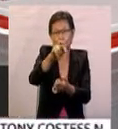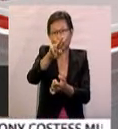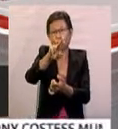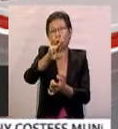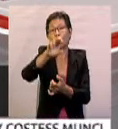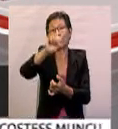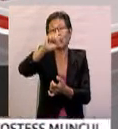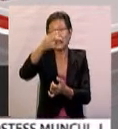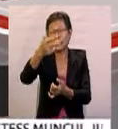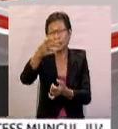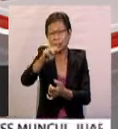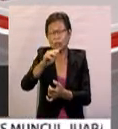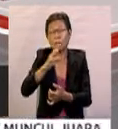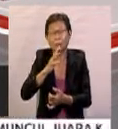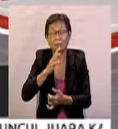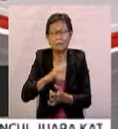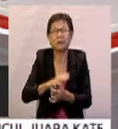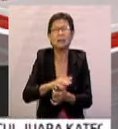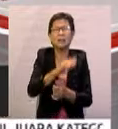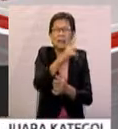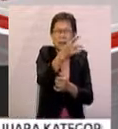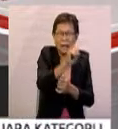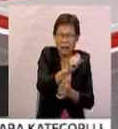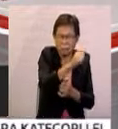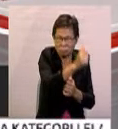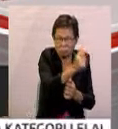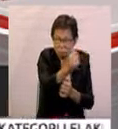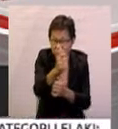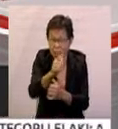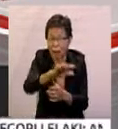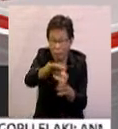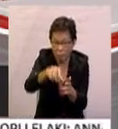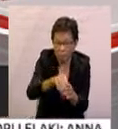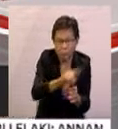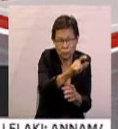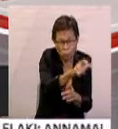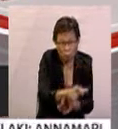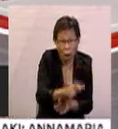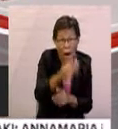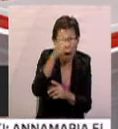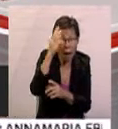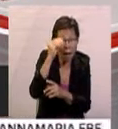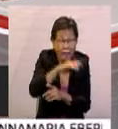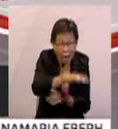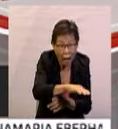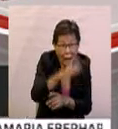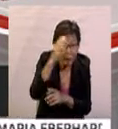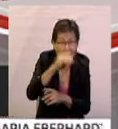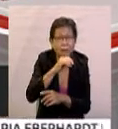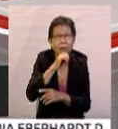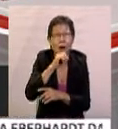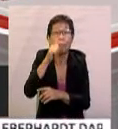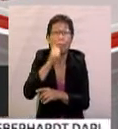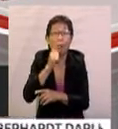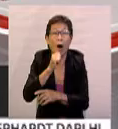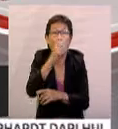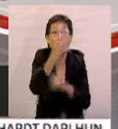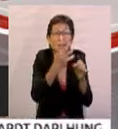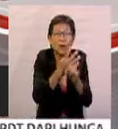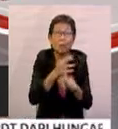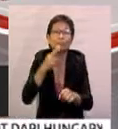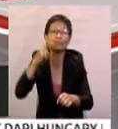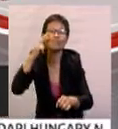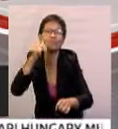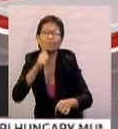Hisham Abdullah berkata, kes masing-masing melibatkan seorang kanak-kanak lelaki dan perempuan berusia 4 tahun serta seorang